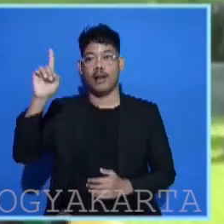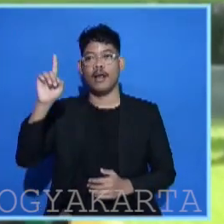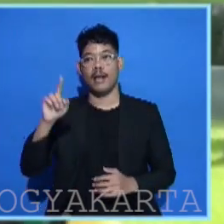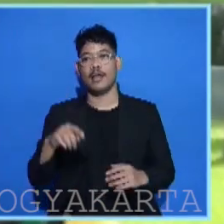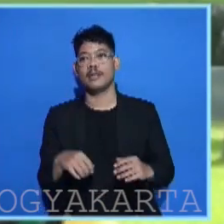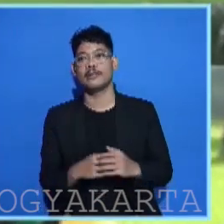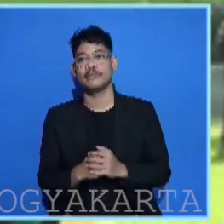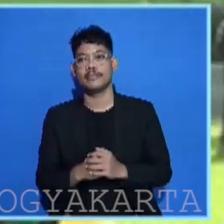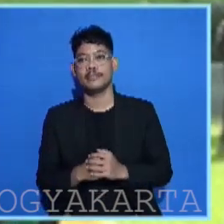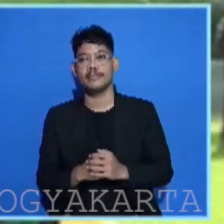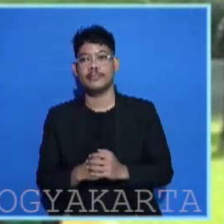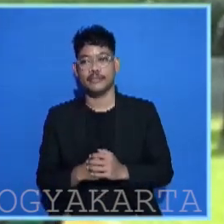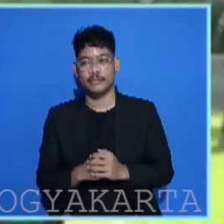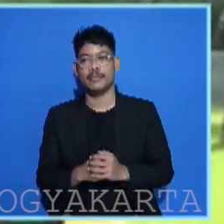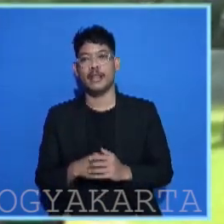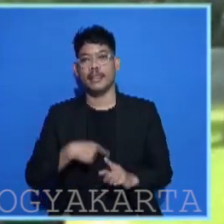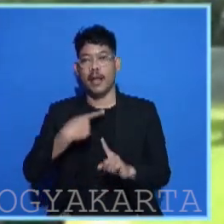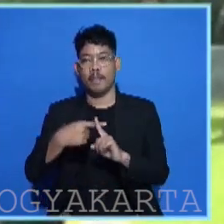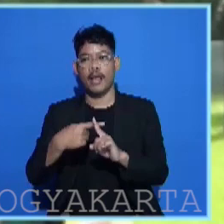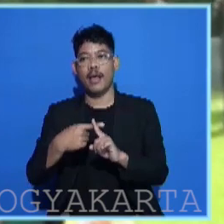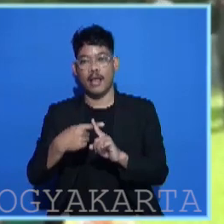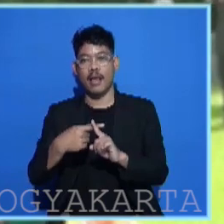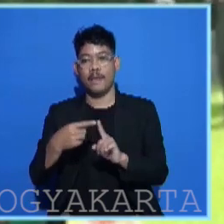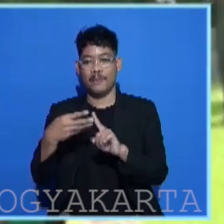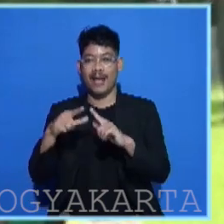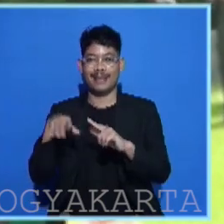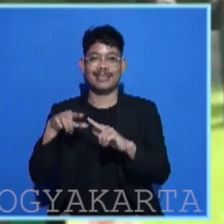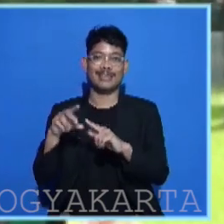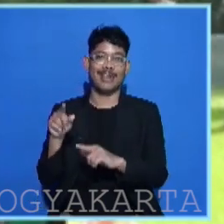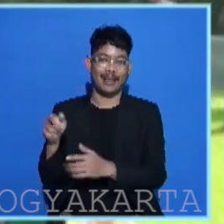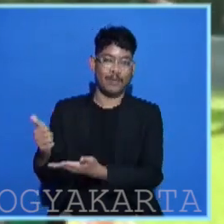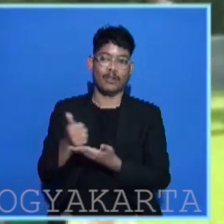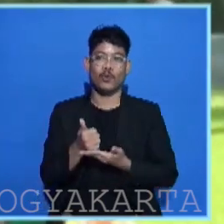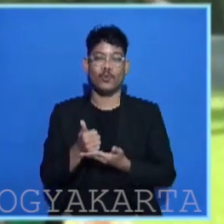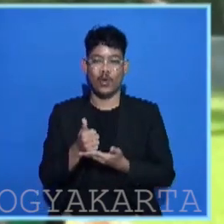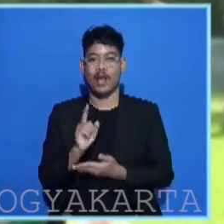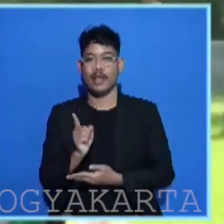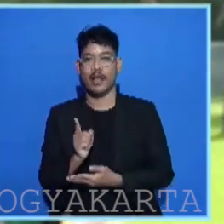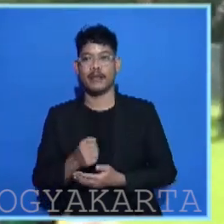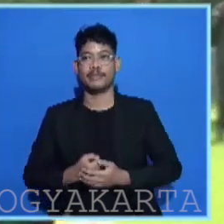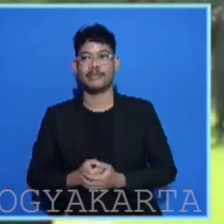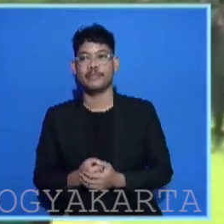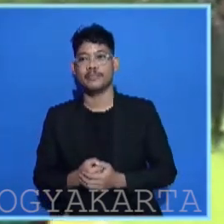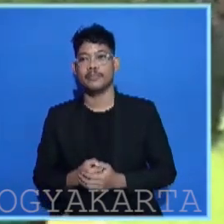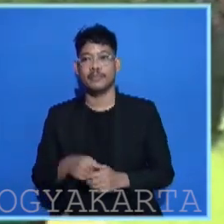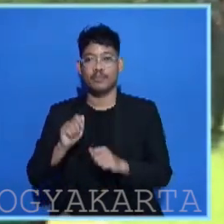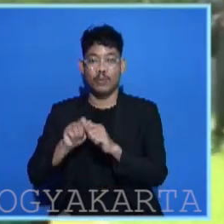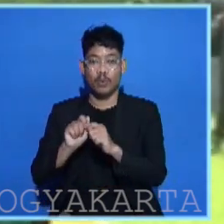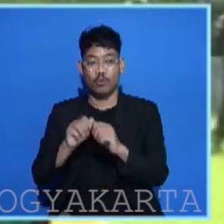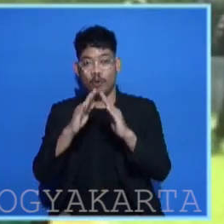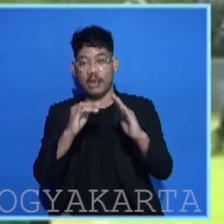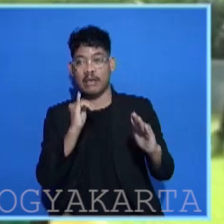di samping perbaikan rumah tidak layak huni tersebut bisa juga dipergunakan untuk